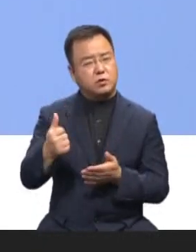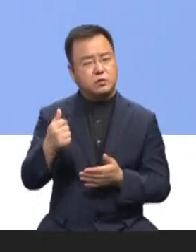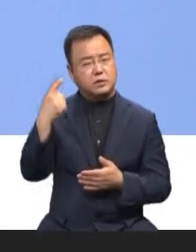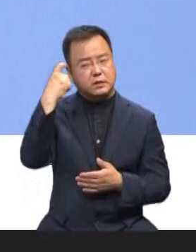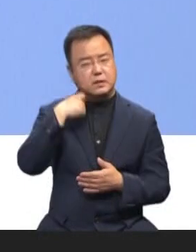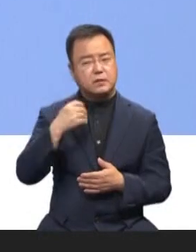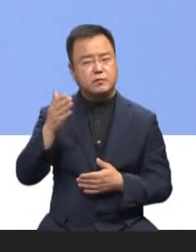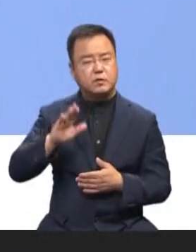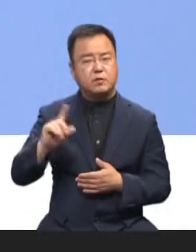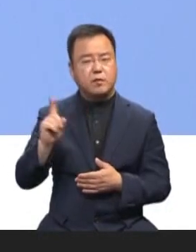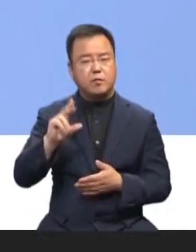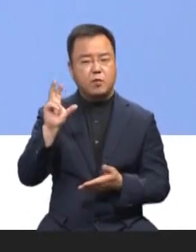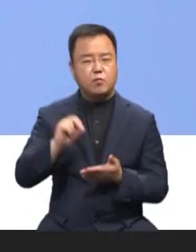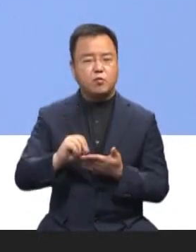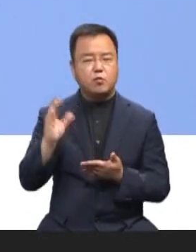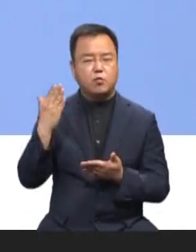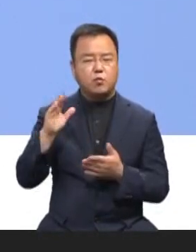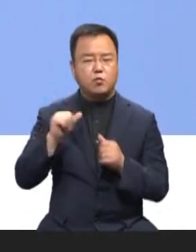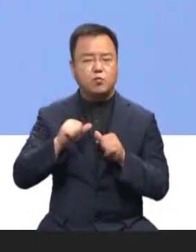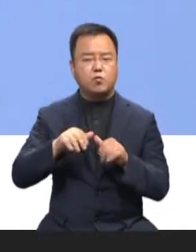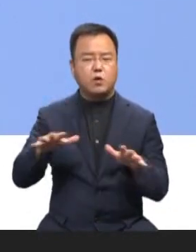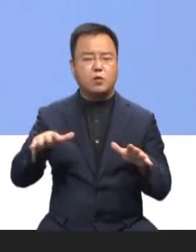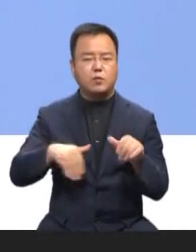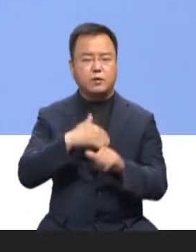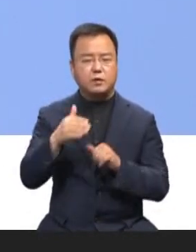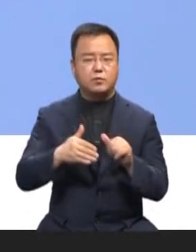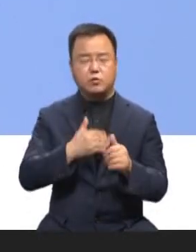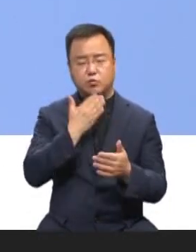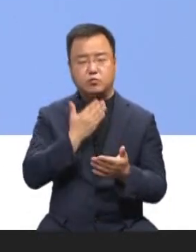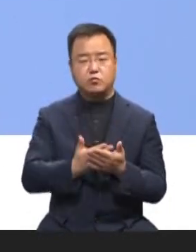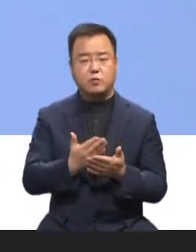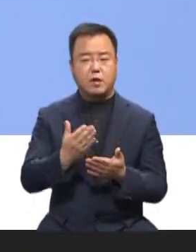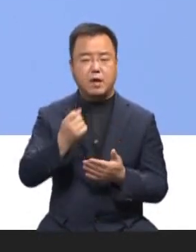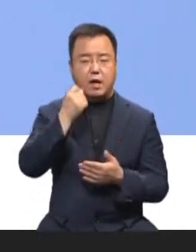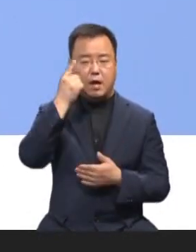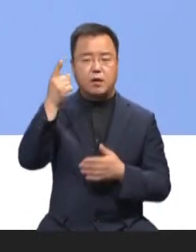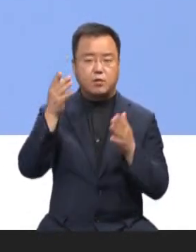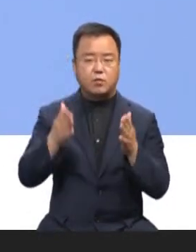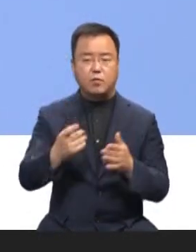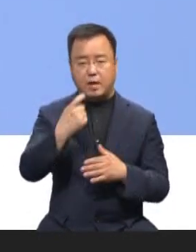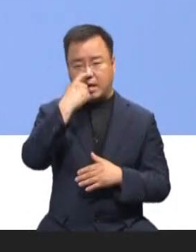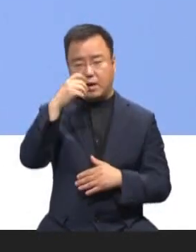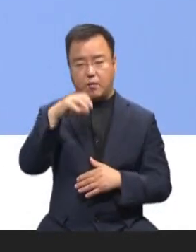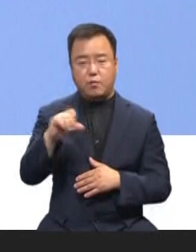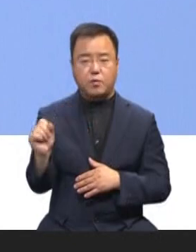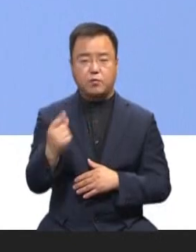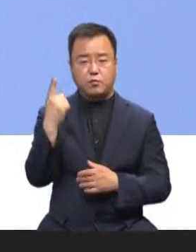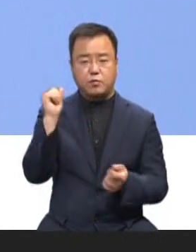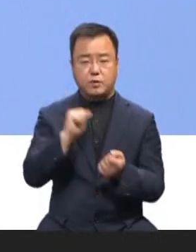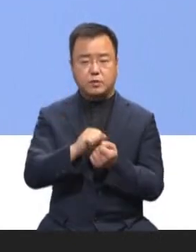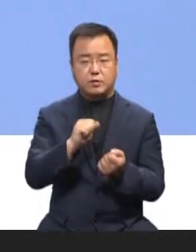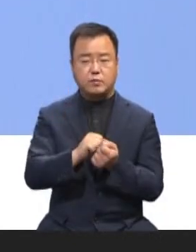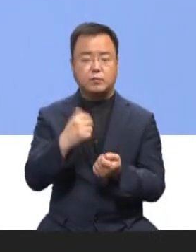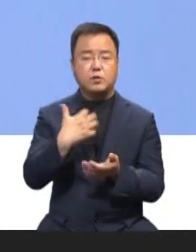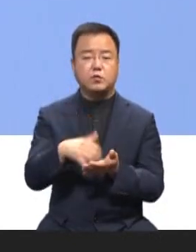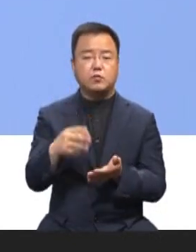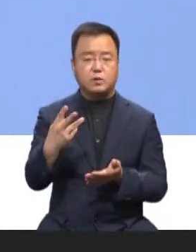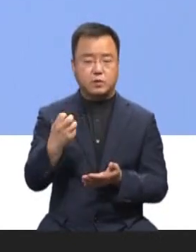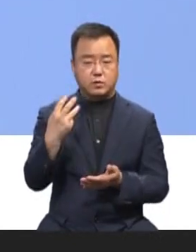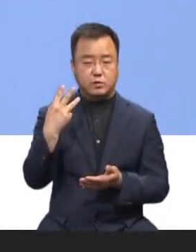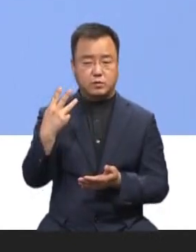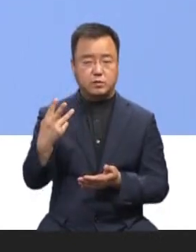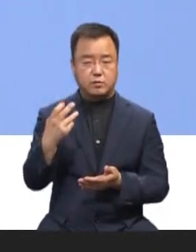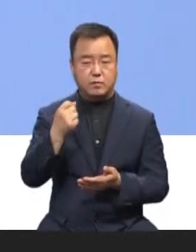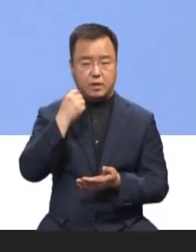문제는 최근에 확산 추세 입니다 예 지난 한 달 동안만 학원에서 나온 확진 자가 33명 입니다 예